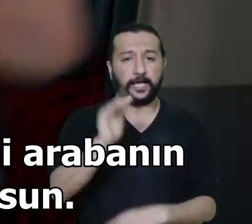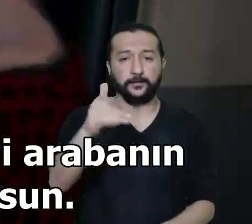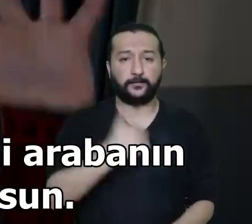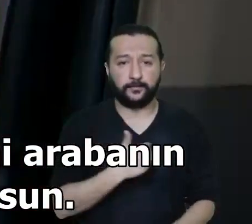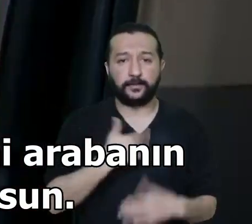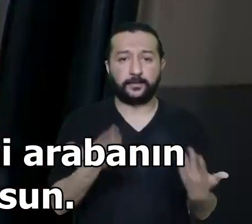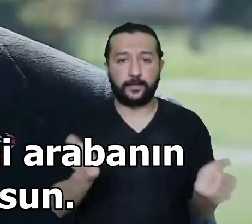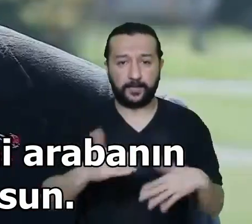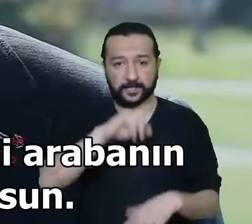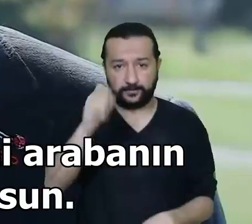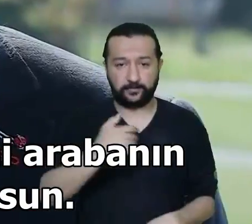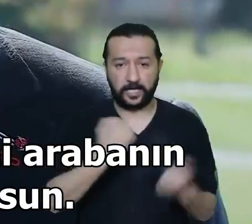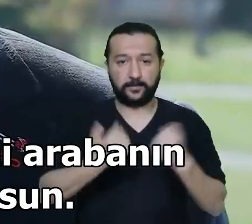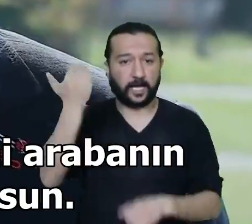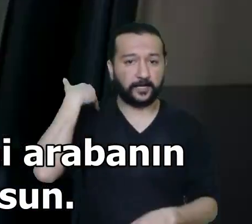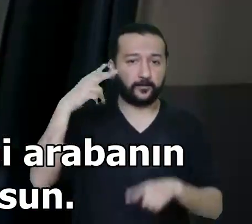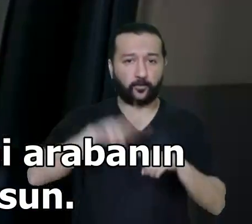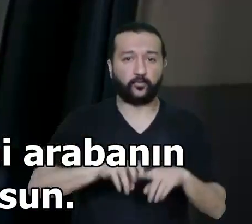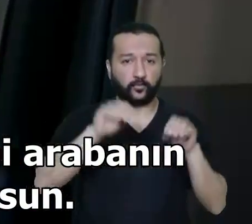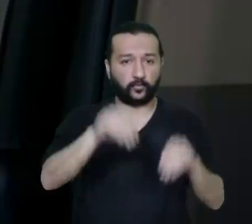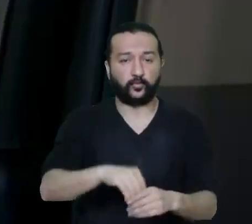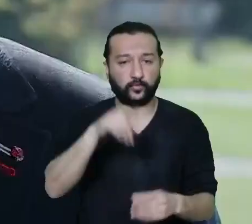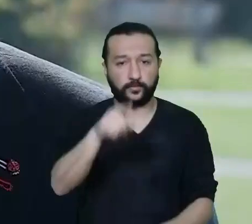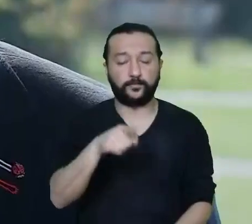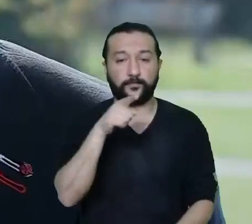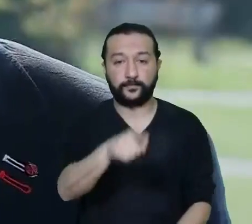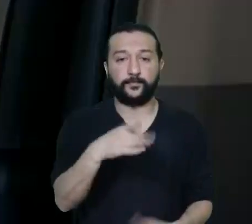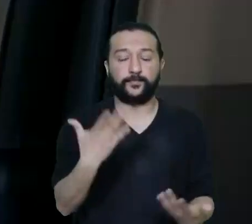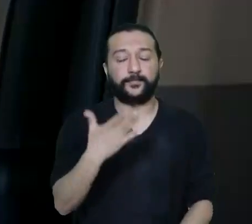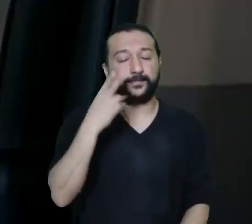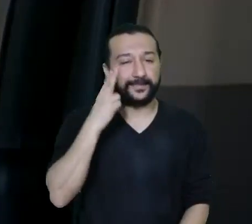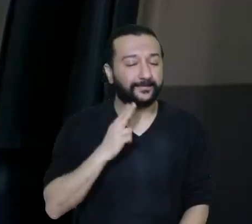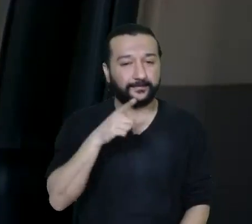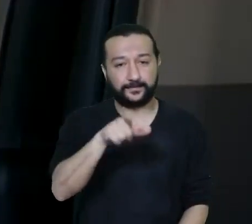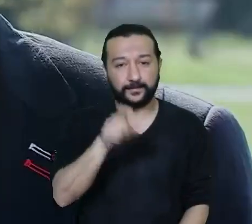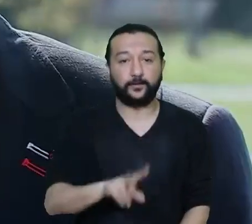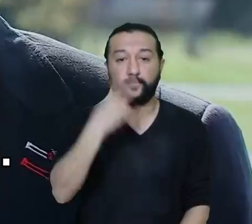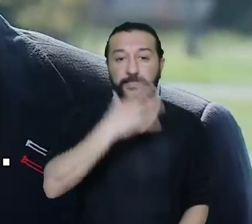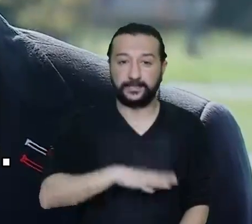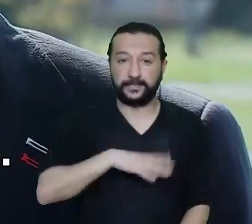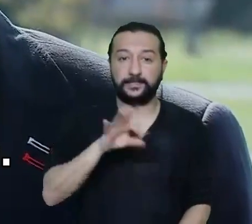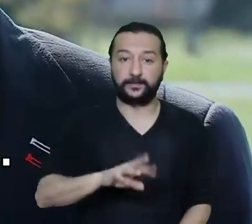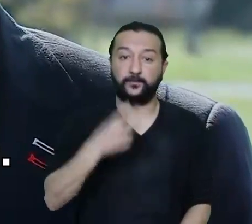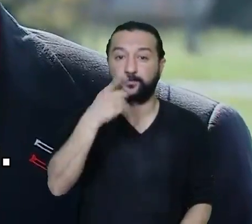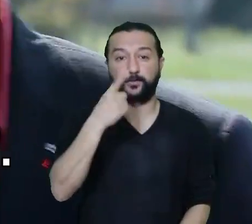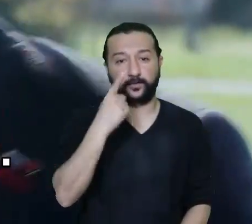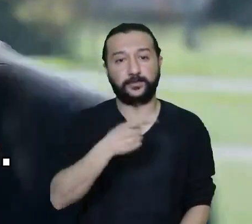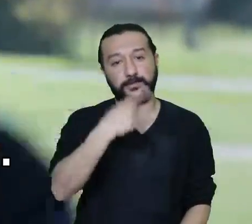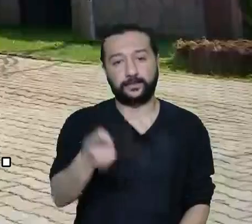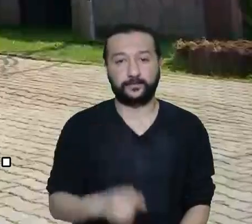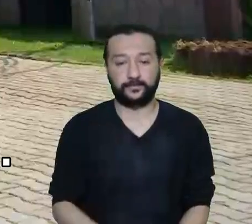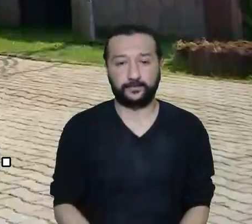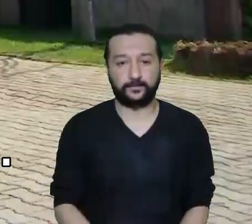hayatım ben paket miyim beni arabanın arkasına şakatanak koyuyorsun? Saf altınım. Sürpriz istedin, şimdi sürprizi göreceksin.